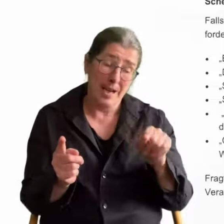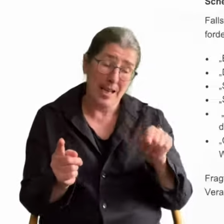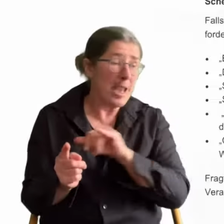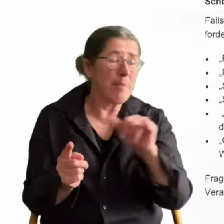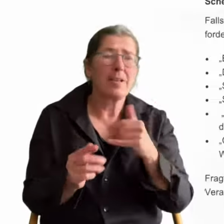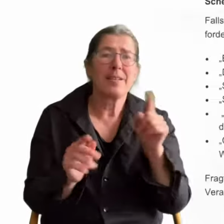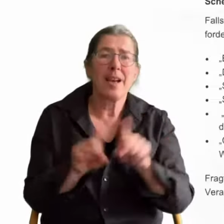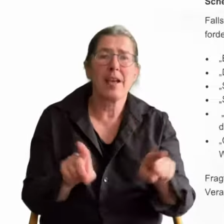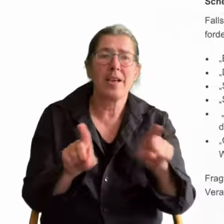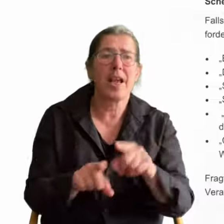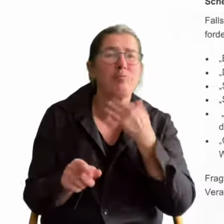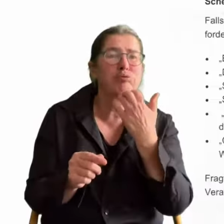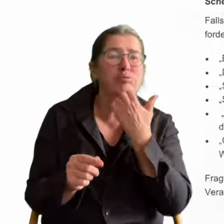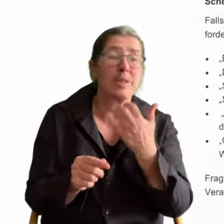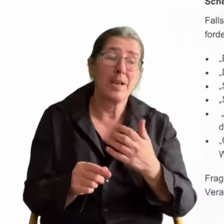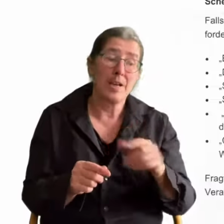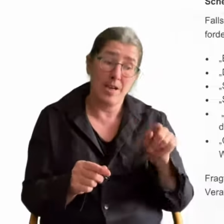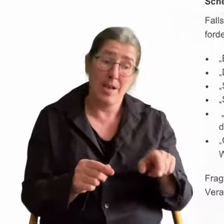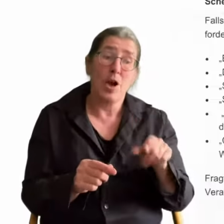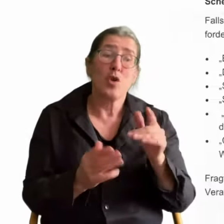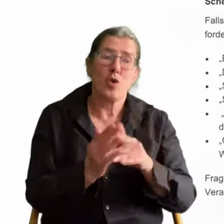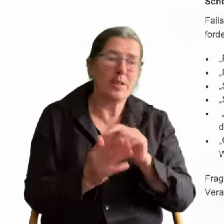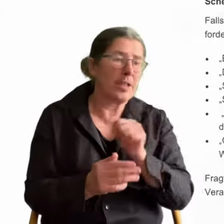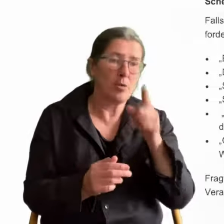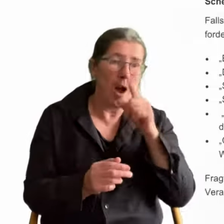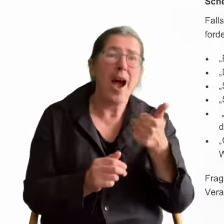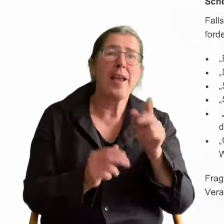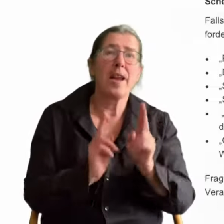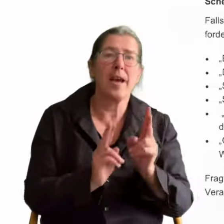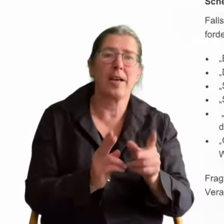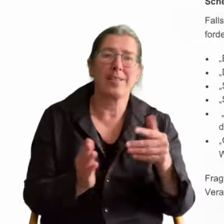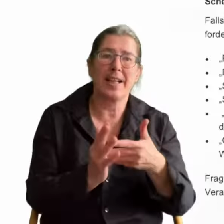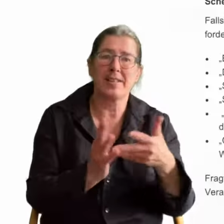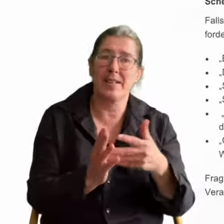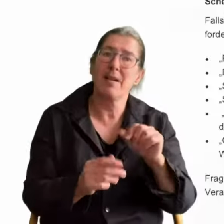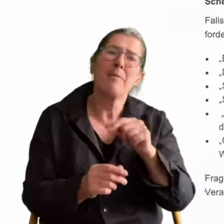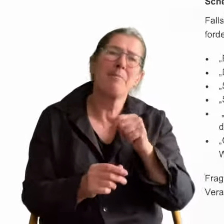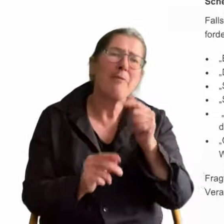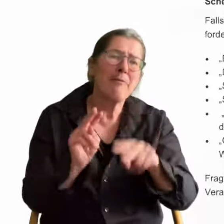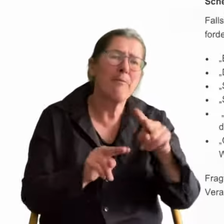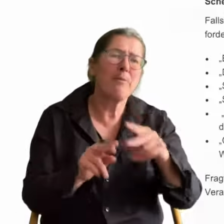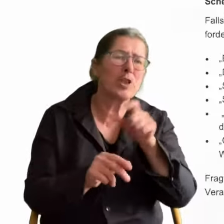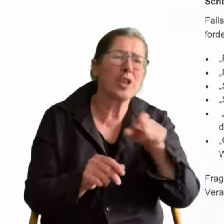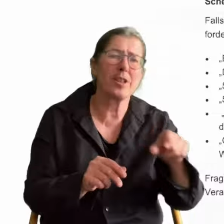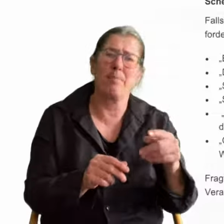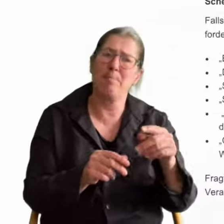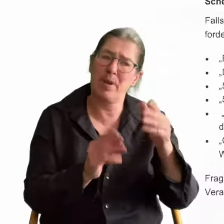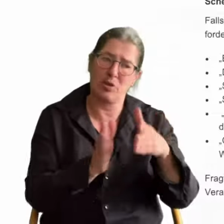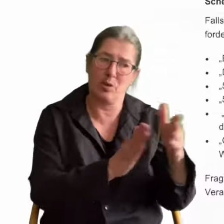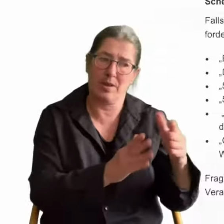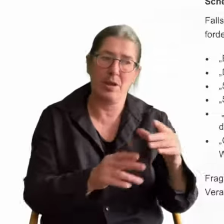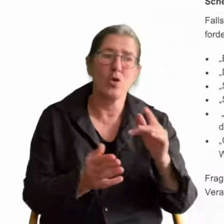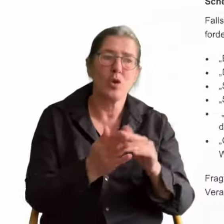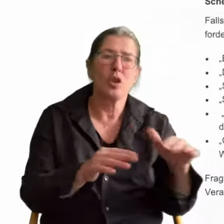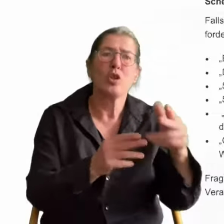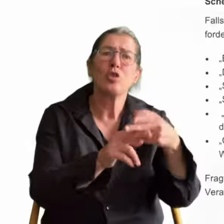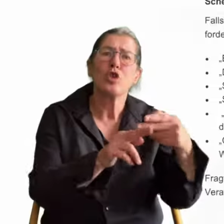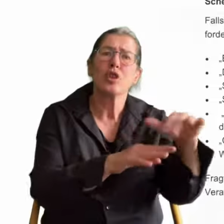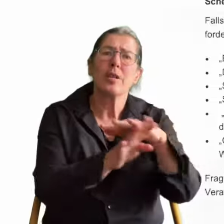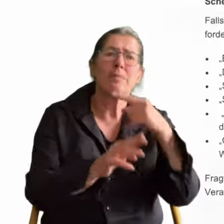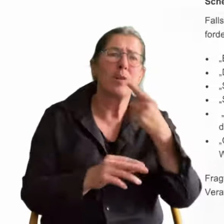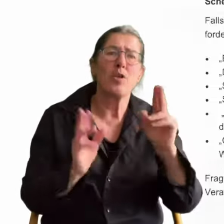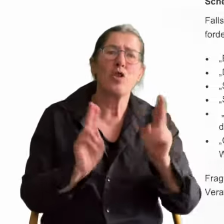dasselbe es wurde ja nicht nur eine person getestet sondern mehrere personen damit man einfach sagen kann welches verhalten ist normal